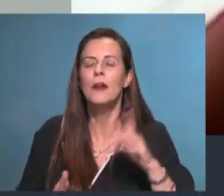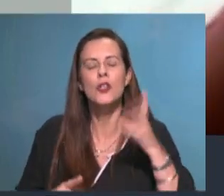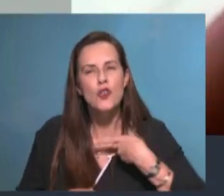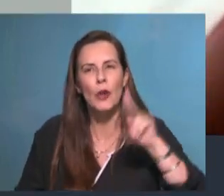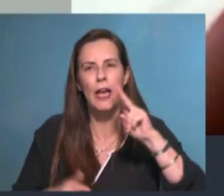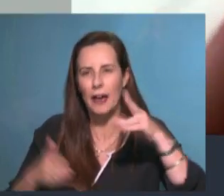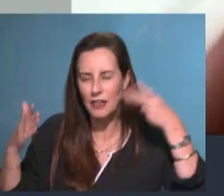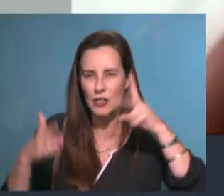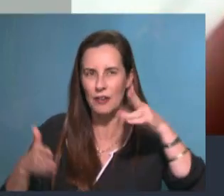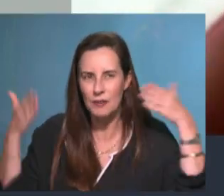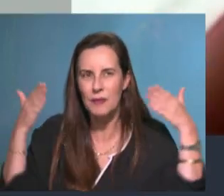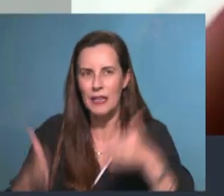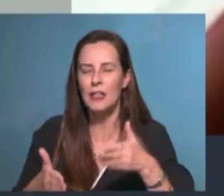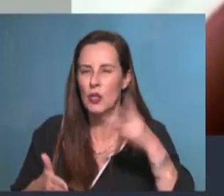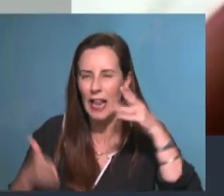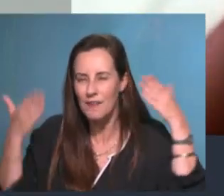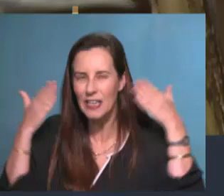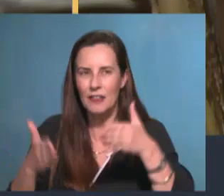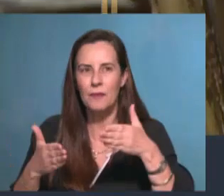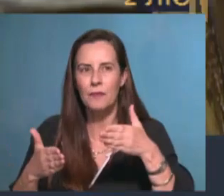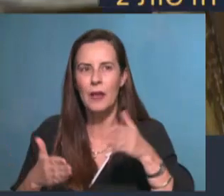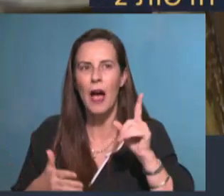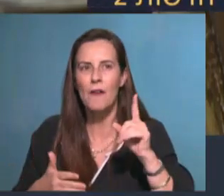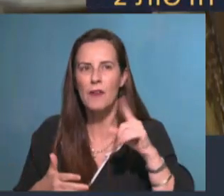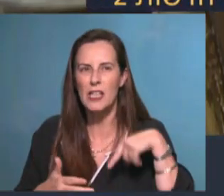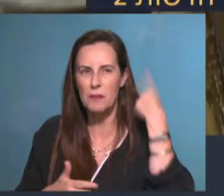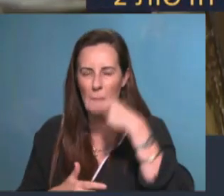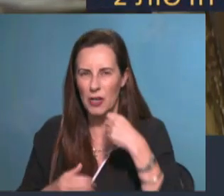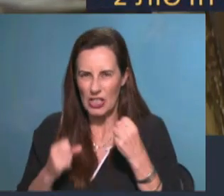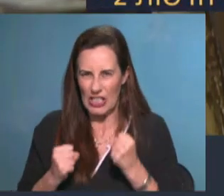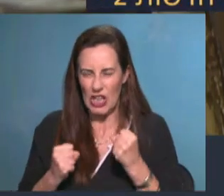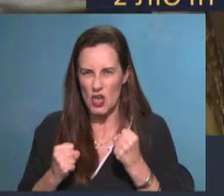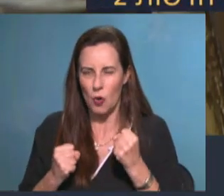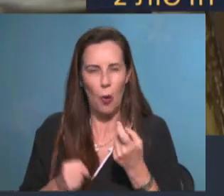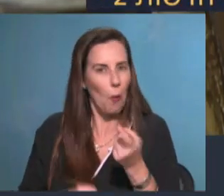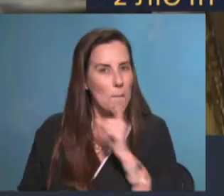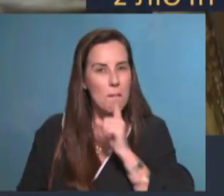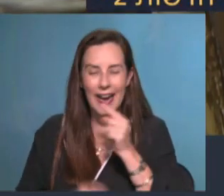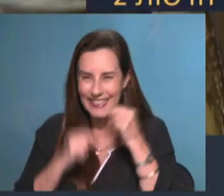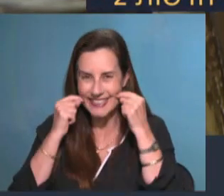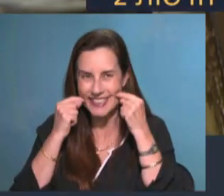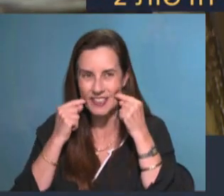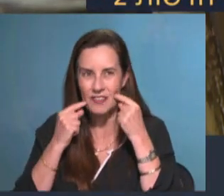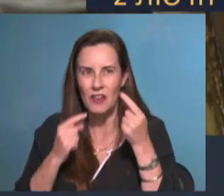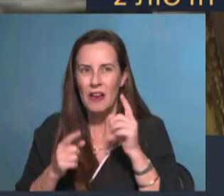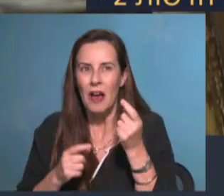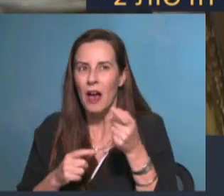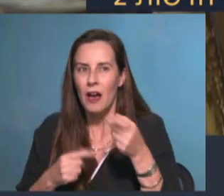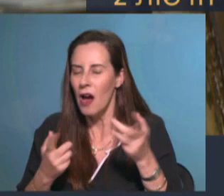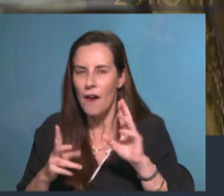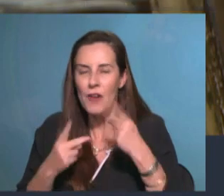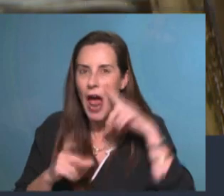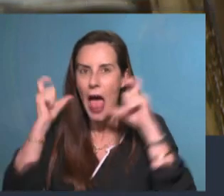לכוון את אור הזרקורים ל... אז מהפרצוף הקשוח שלו, שממעט מאוד לחייך ולעשות בכלל מימיקה שאתה יכול להבין מה עובר לו